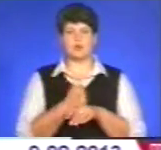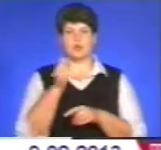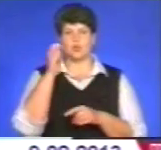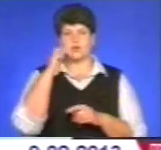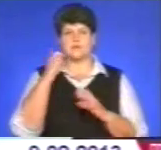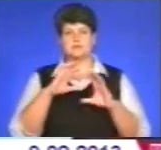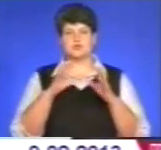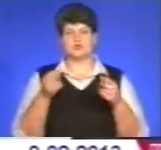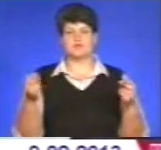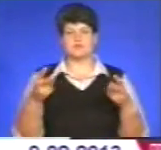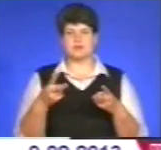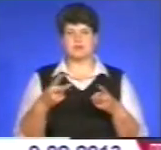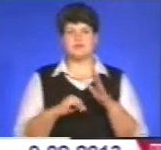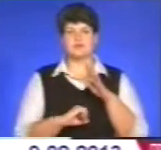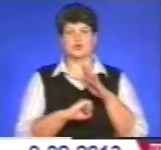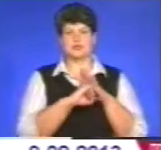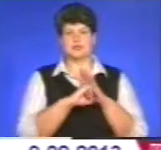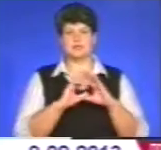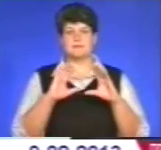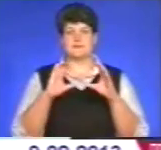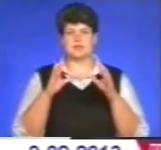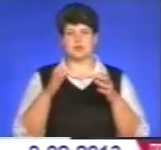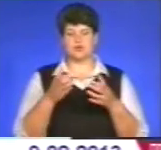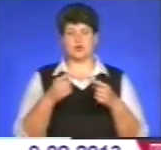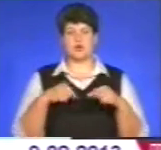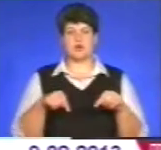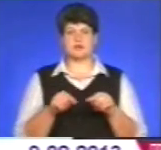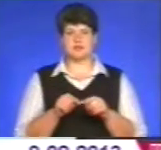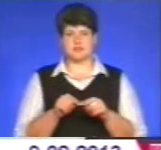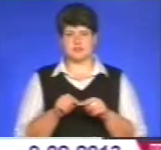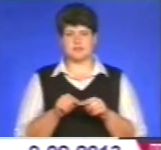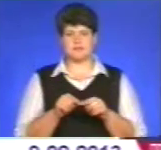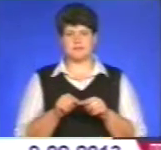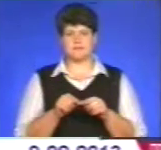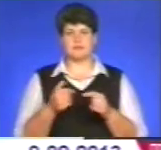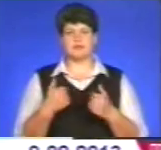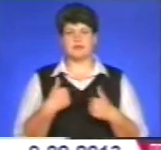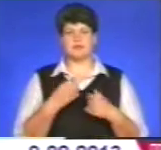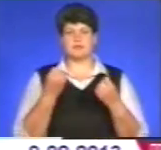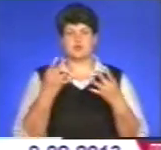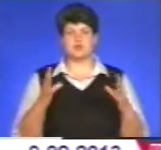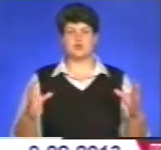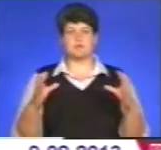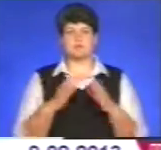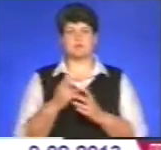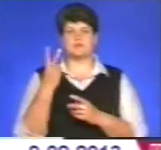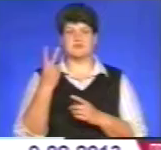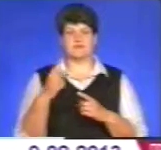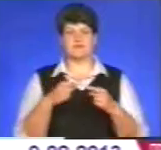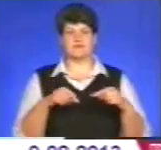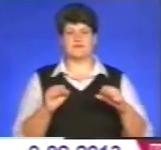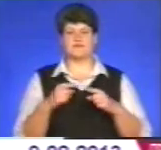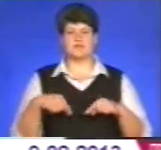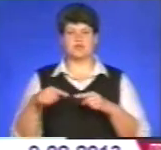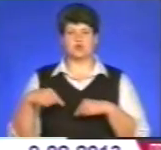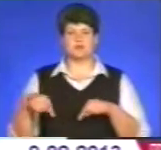міжнародні фахівці, авторитетні міжнародні організації. Ми не просто об'єднуємо 2 відомства, ми